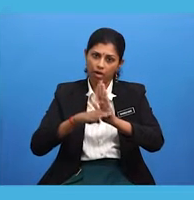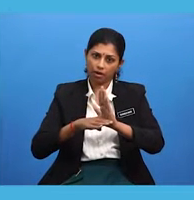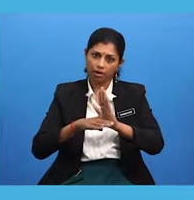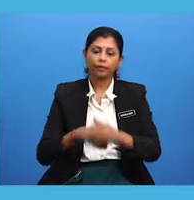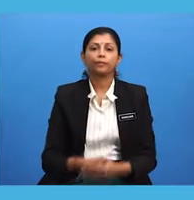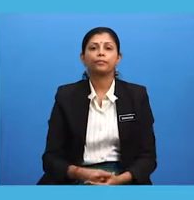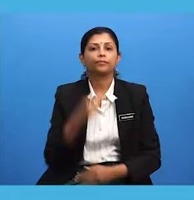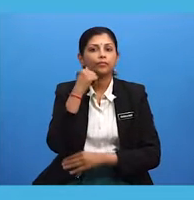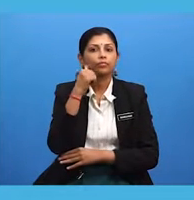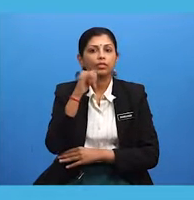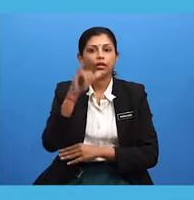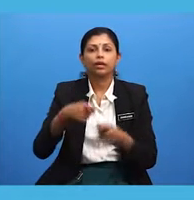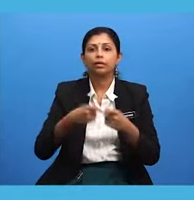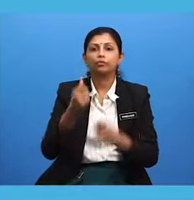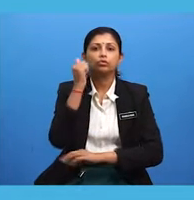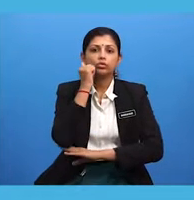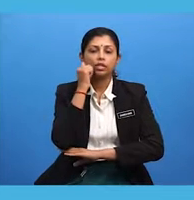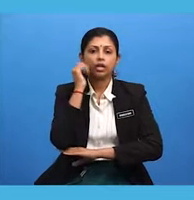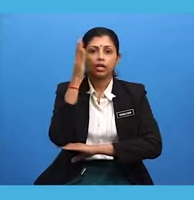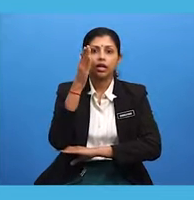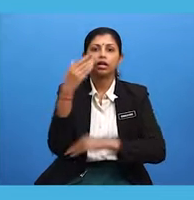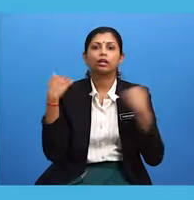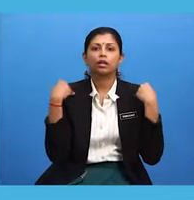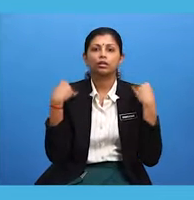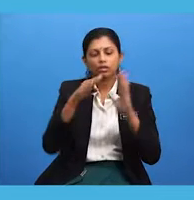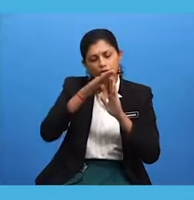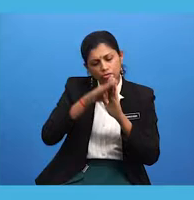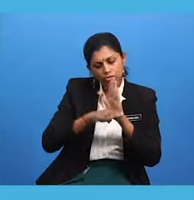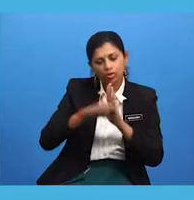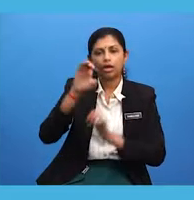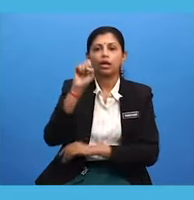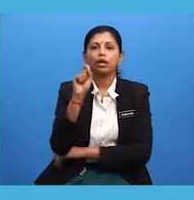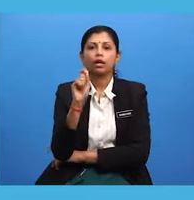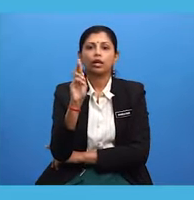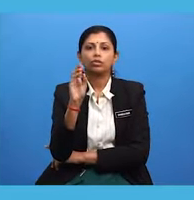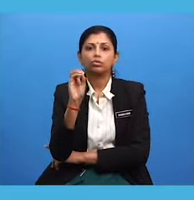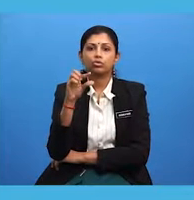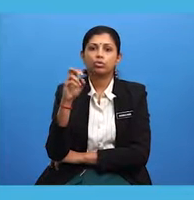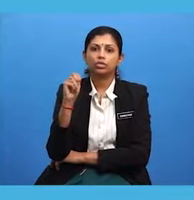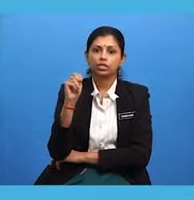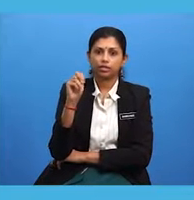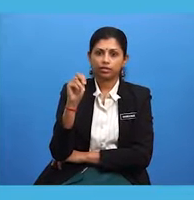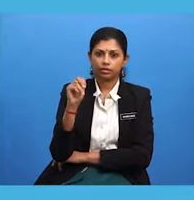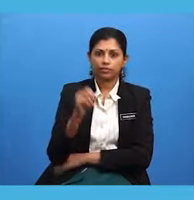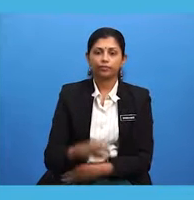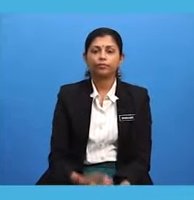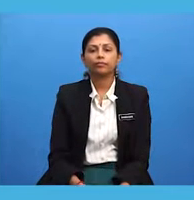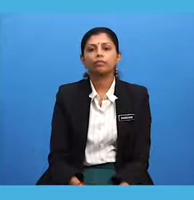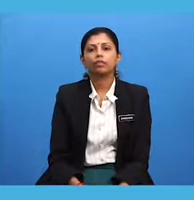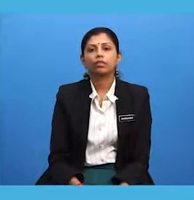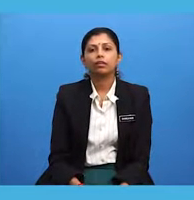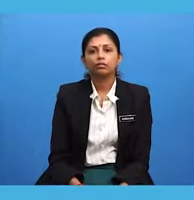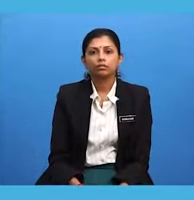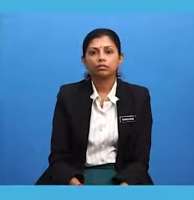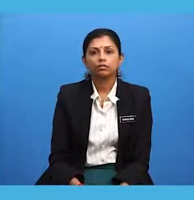Wanita yang putus haid akan mengalami kekurangan estrogen. Kekurangan